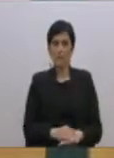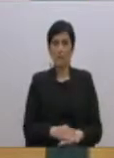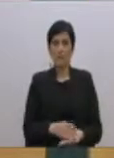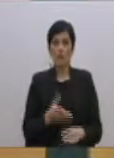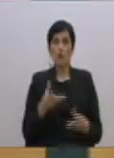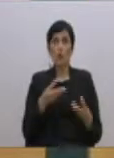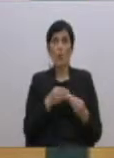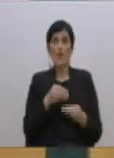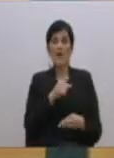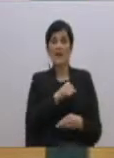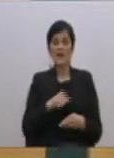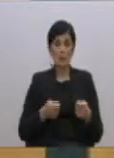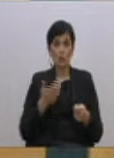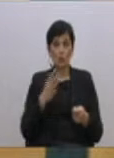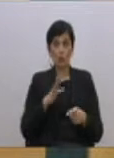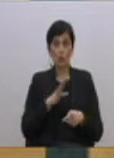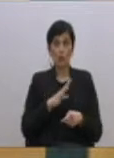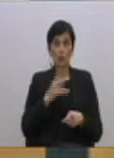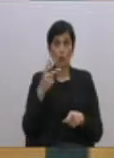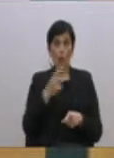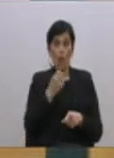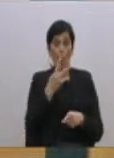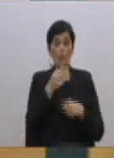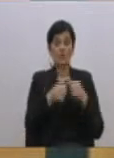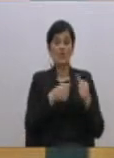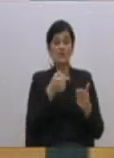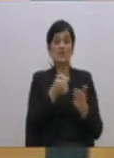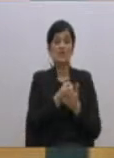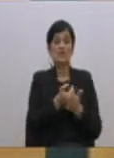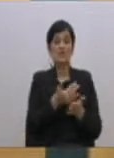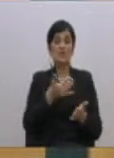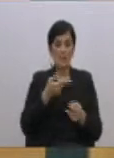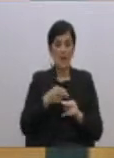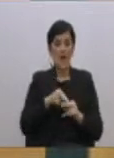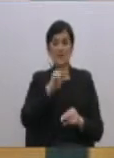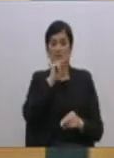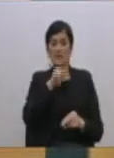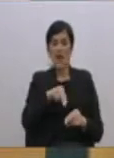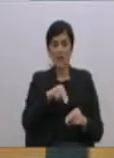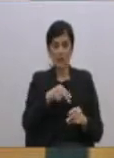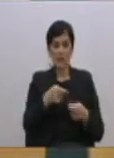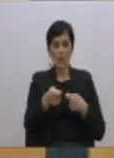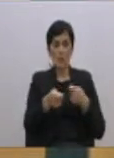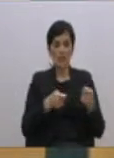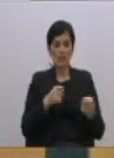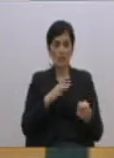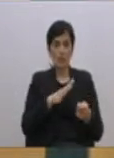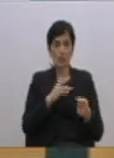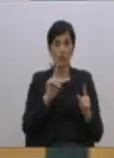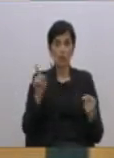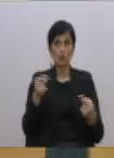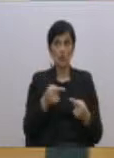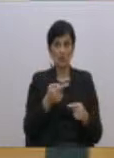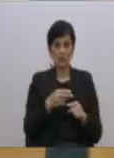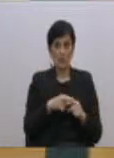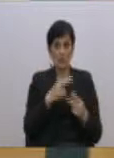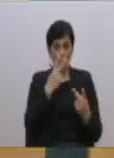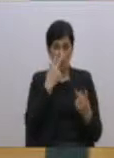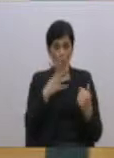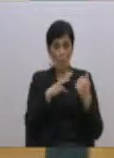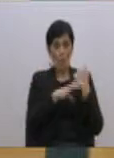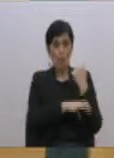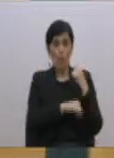კორპორატიზმი და კლანური მართველობა თუ კი 2012 წლამდე და ეს იყო დანაშაულებრივი მართველობა და შესაბამისად ამაზე მეტყველებს სულ ბოლოს